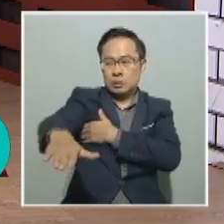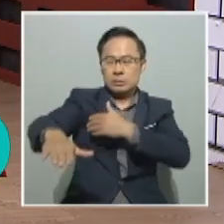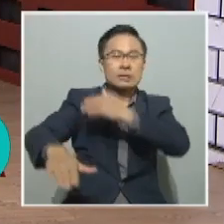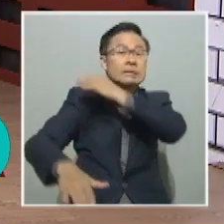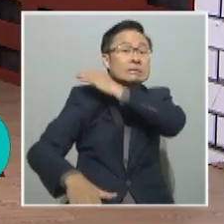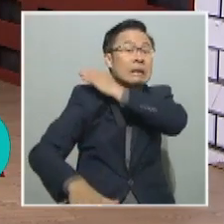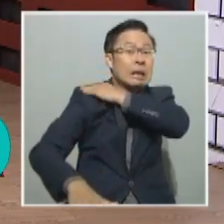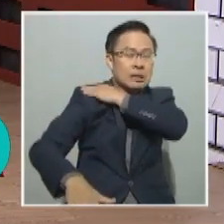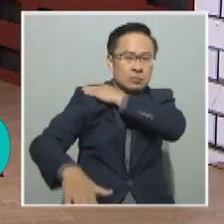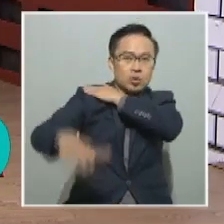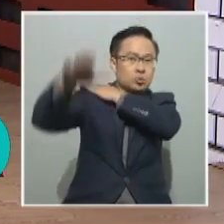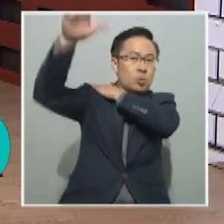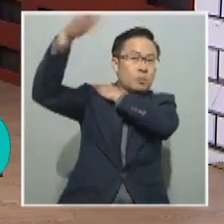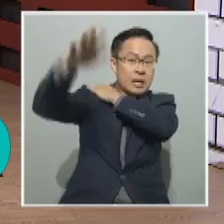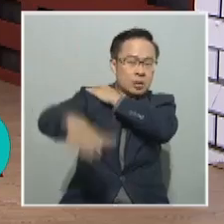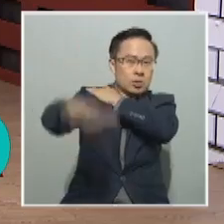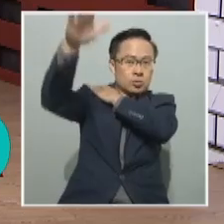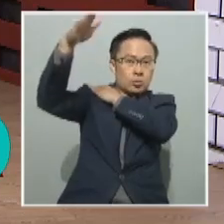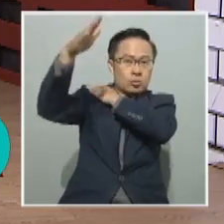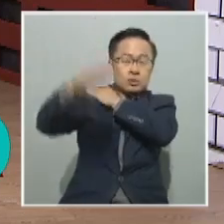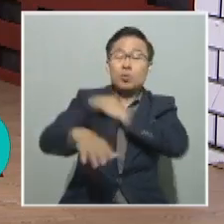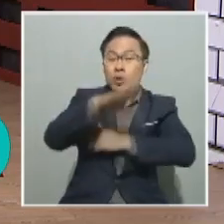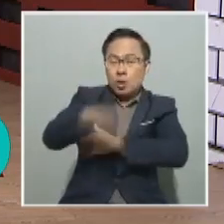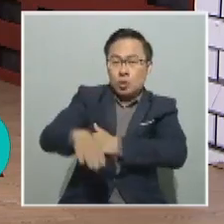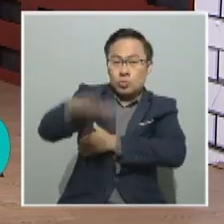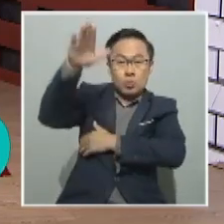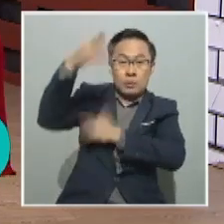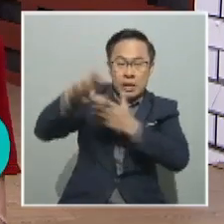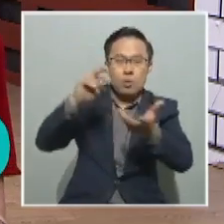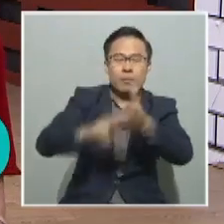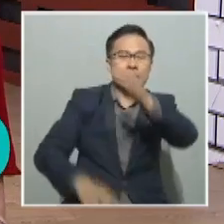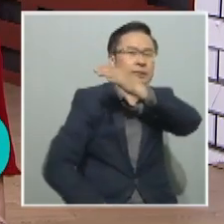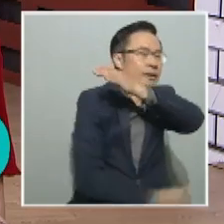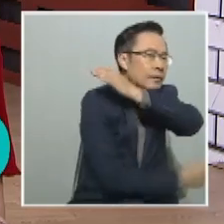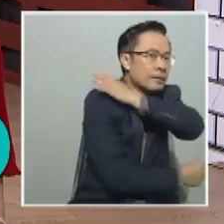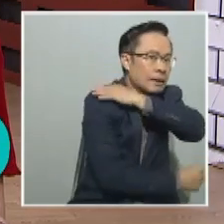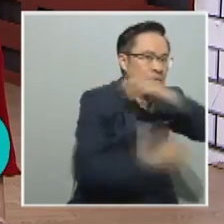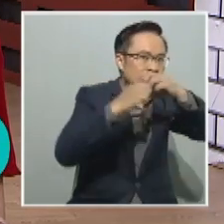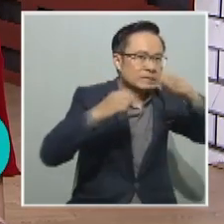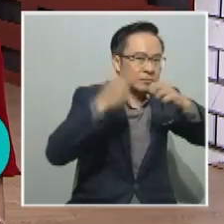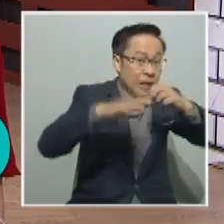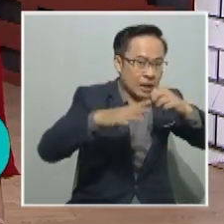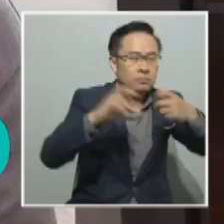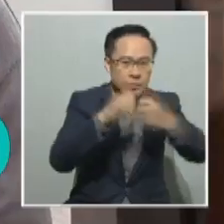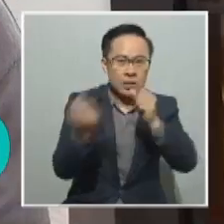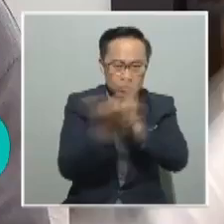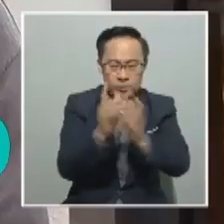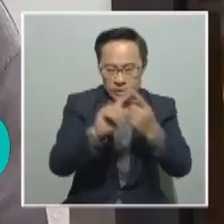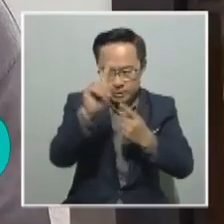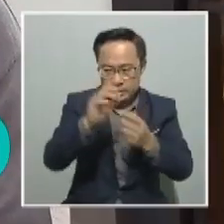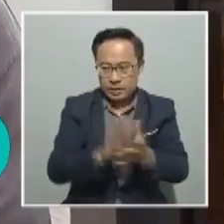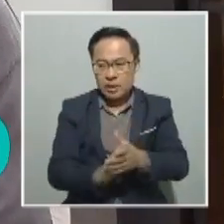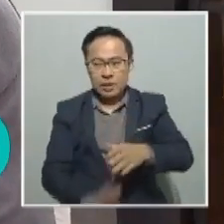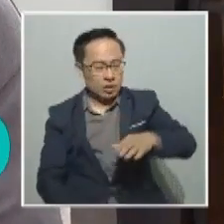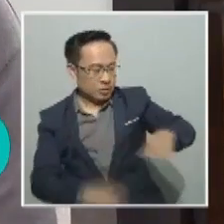หลังมันยกไม่ขึ้นมันตึงเกินไปแล้วก็แนวนี ้แนวด้านข้าง ส่วนใหญ่ไหลติดเนี่ยแนวนี้กับแน